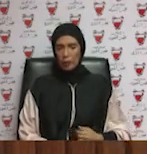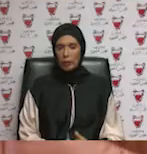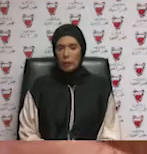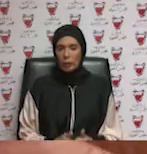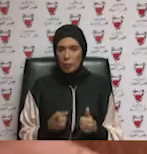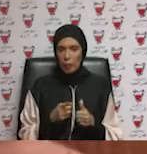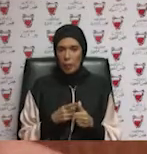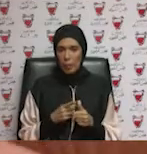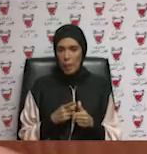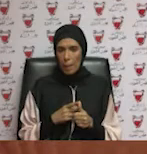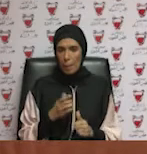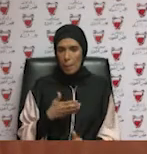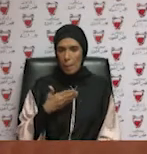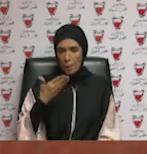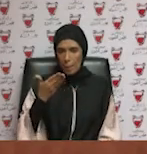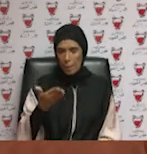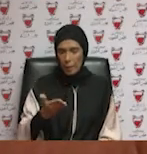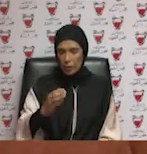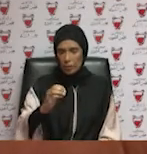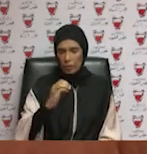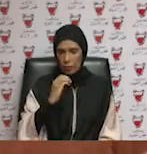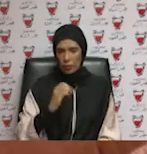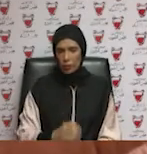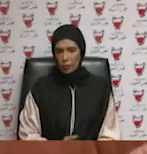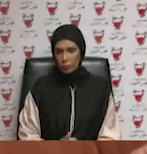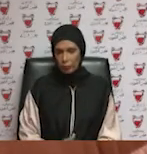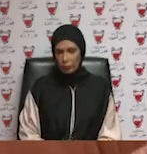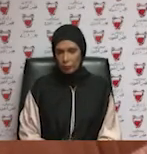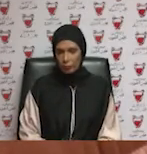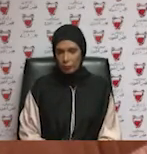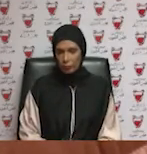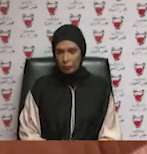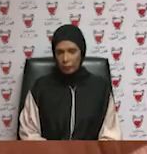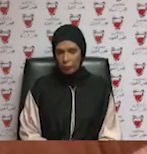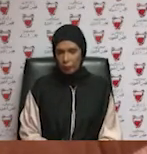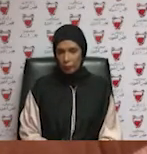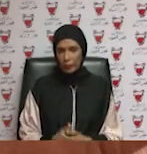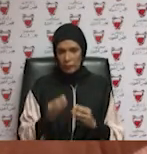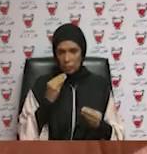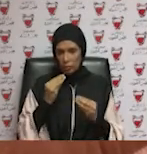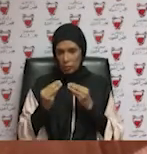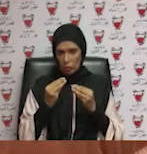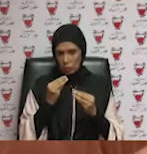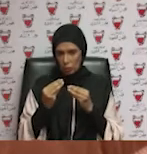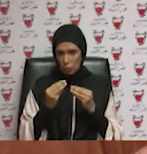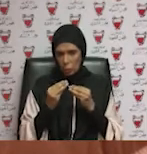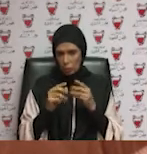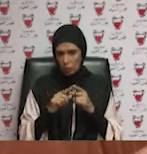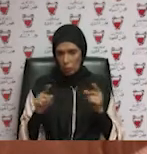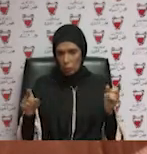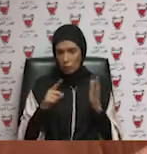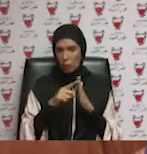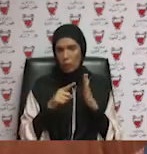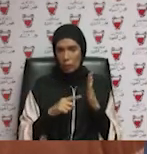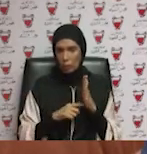أول شيء يعني أتمنى أن عند الرد لمحاضر الجلسات التي ناقشنا فيها بشكل مطول هذا القانون